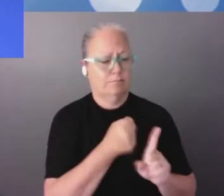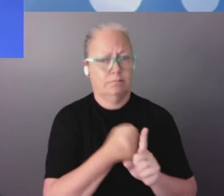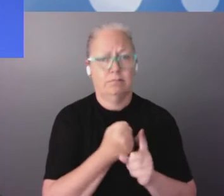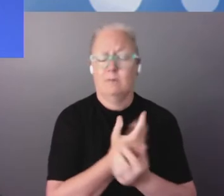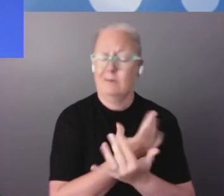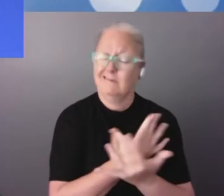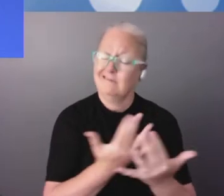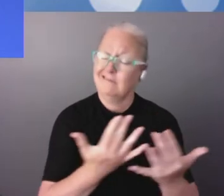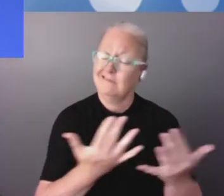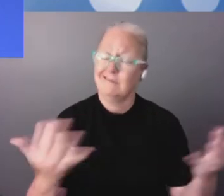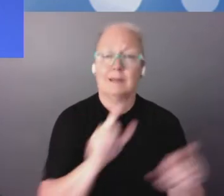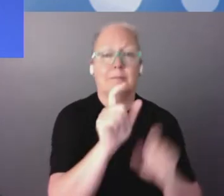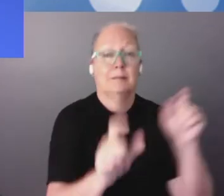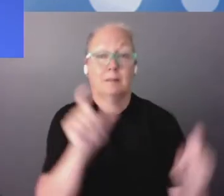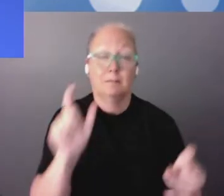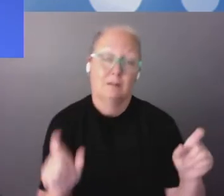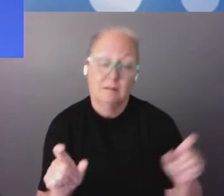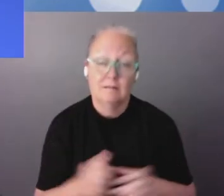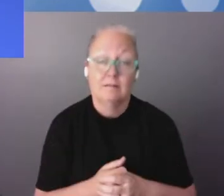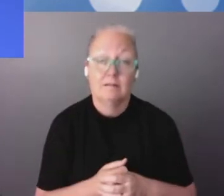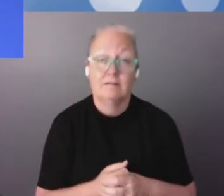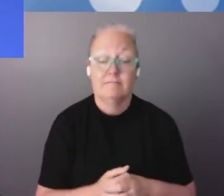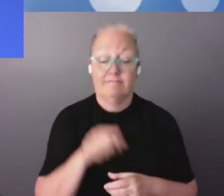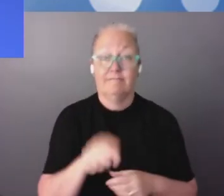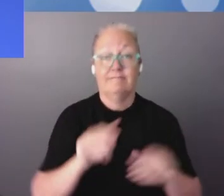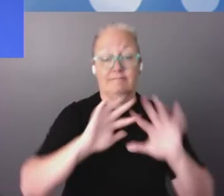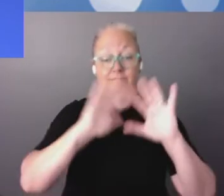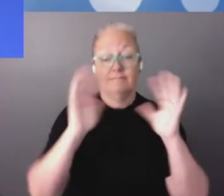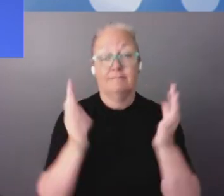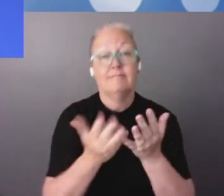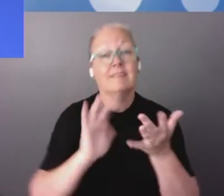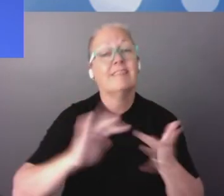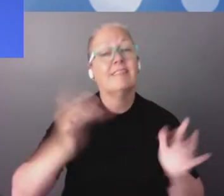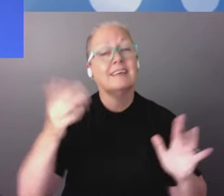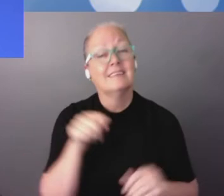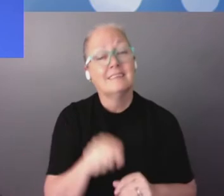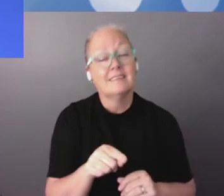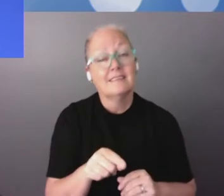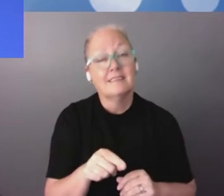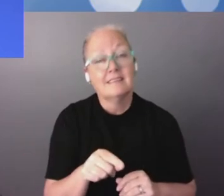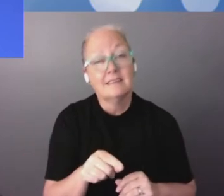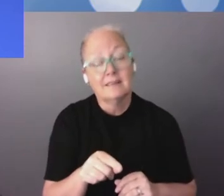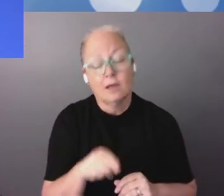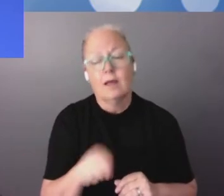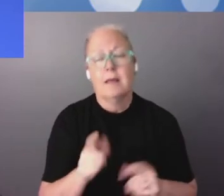L'Internet est une promesse formidable de la vie dans le futur,